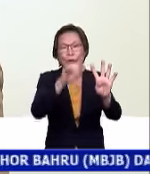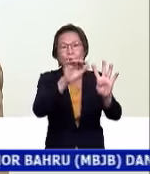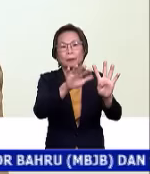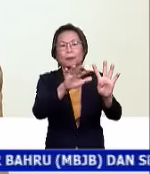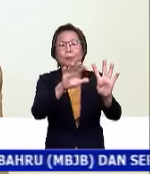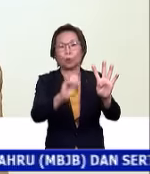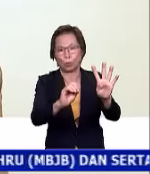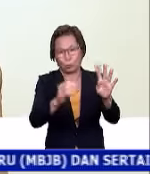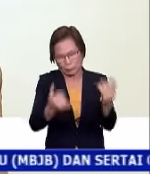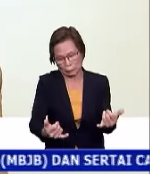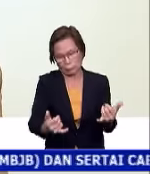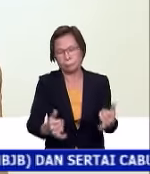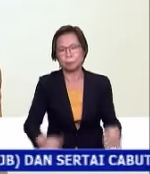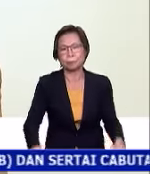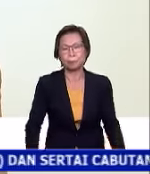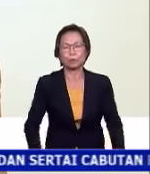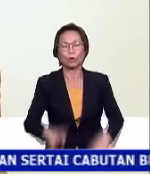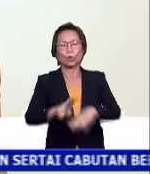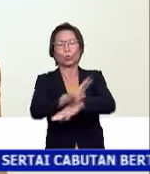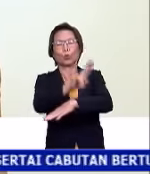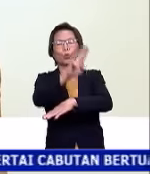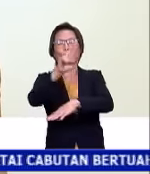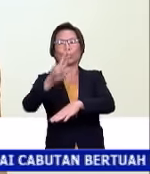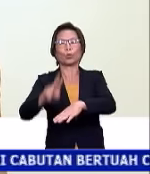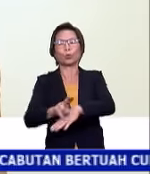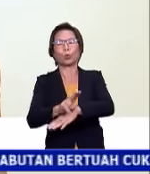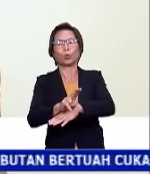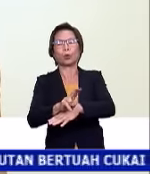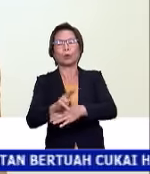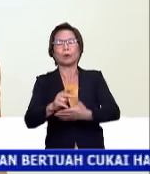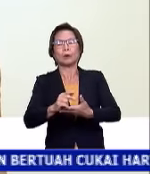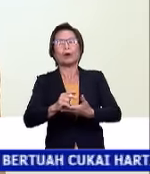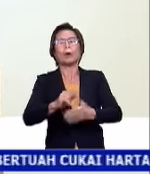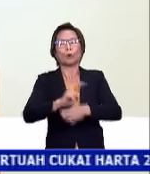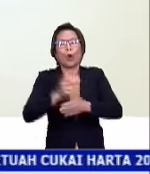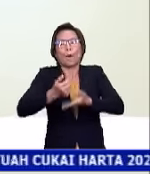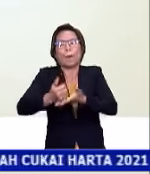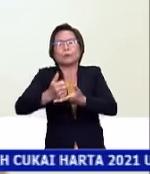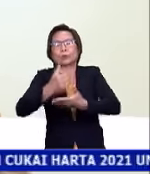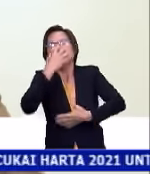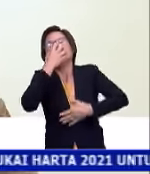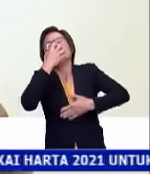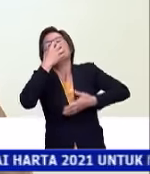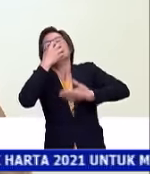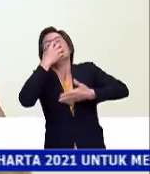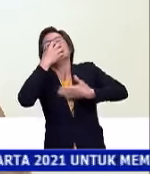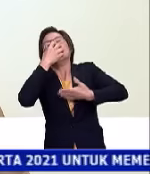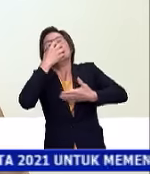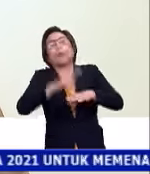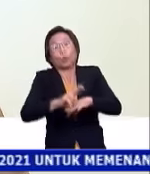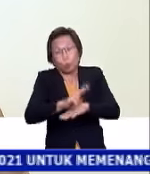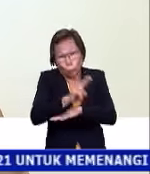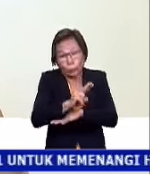452 kes yang menggunakan bantuan pernafasan. Jadi ini adalah